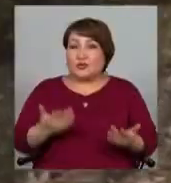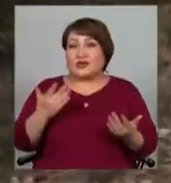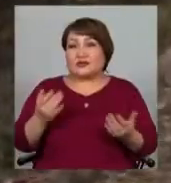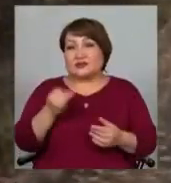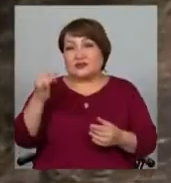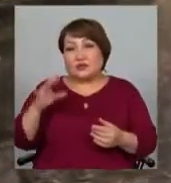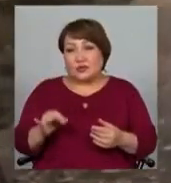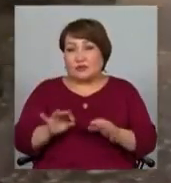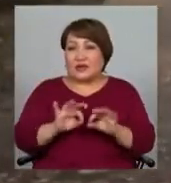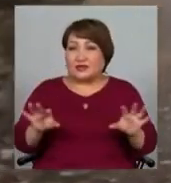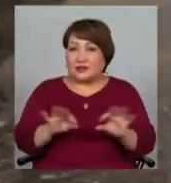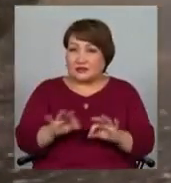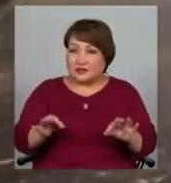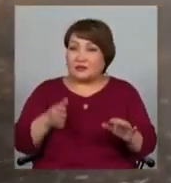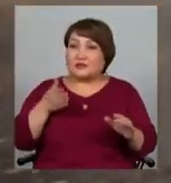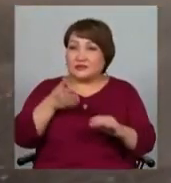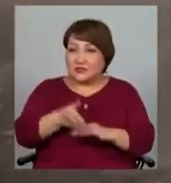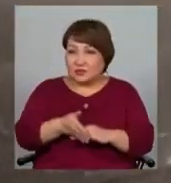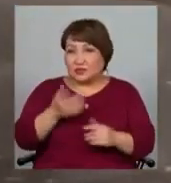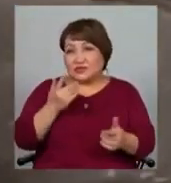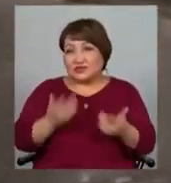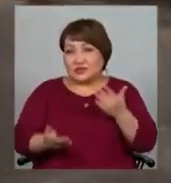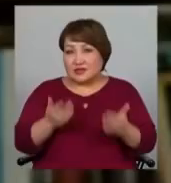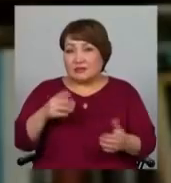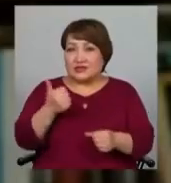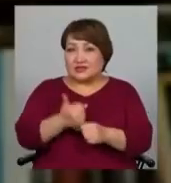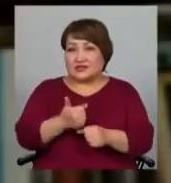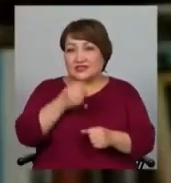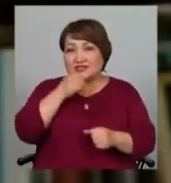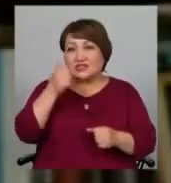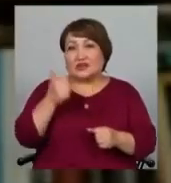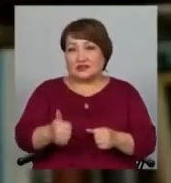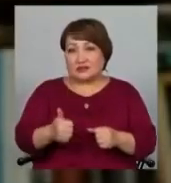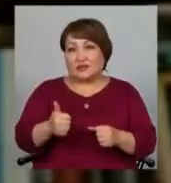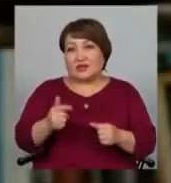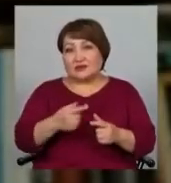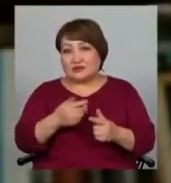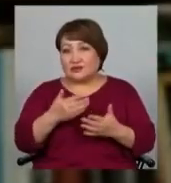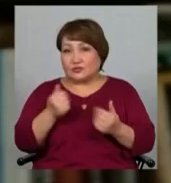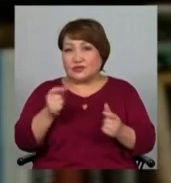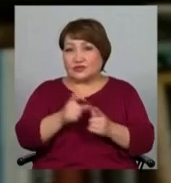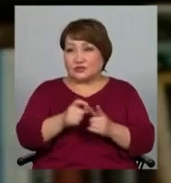жатқан шығарсың. Бастысы сен жасыма деген екен. Ары бері өткен көш